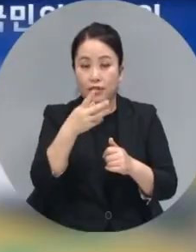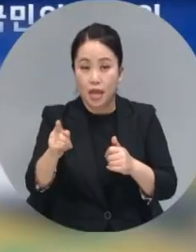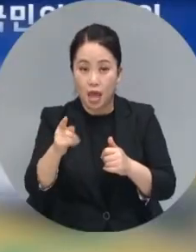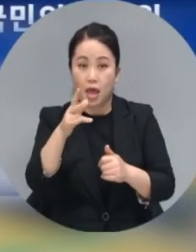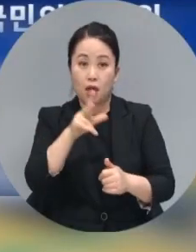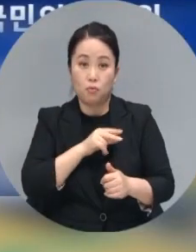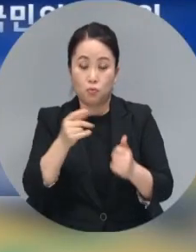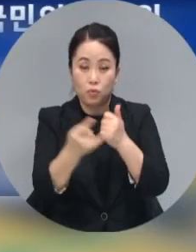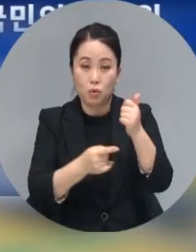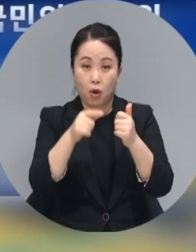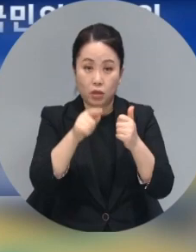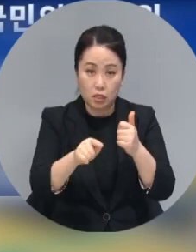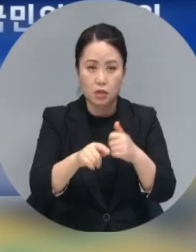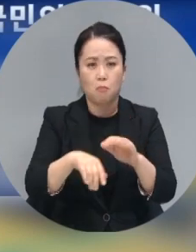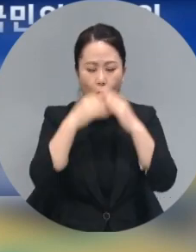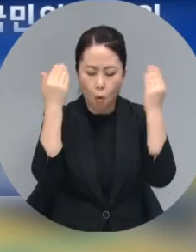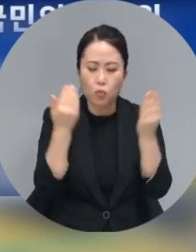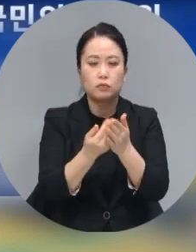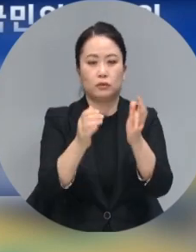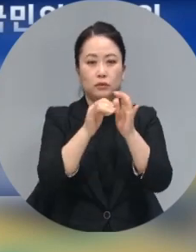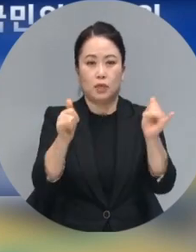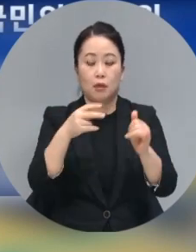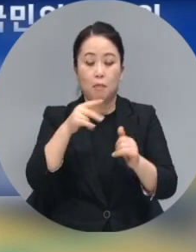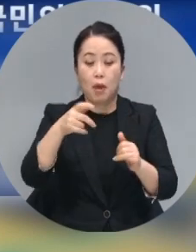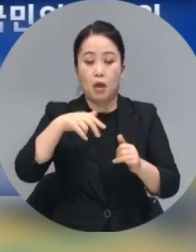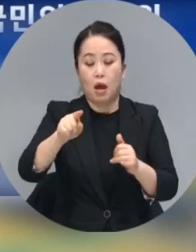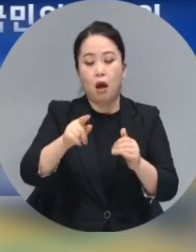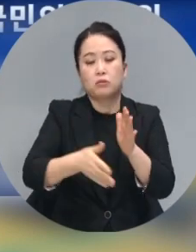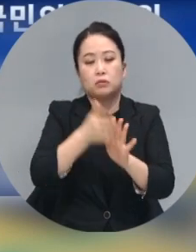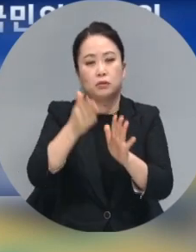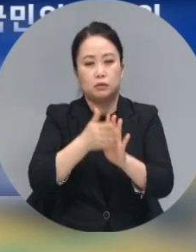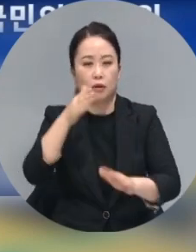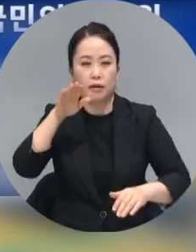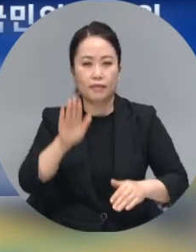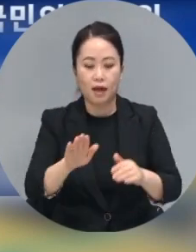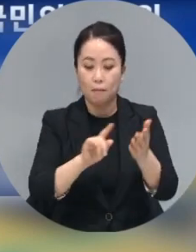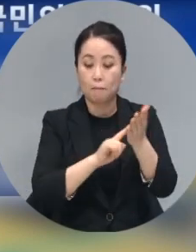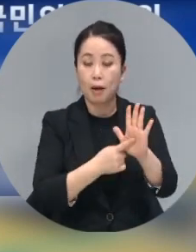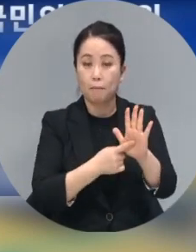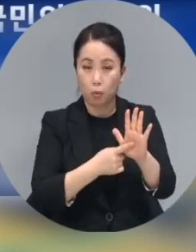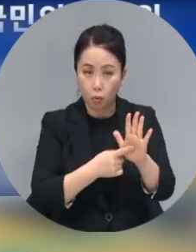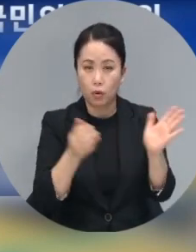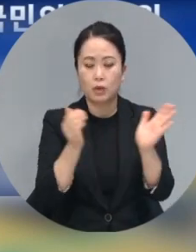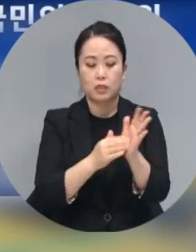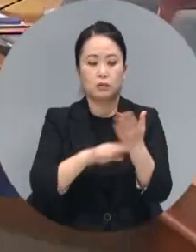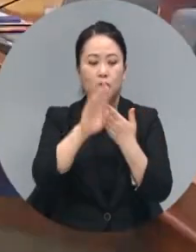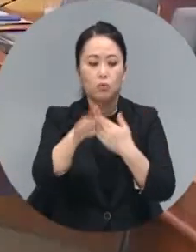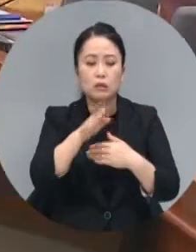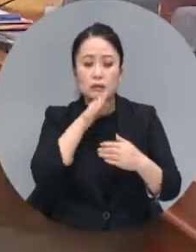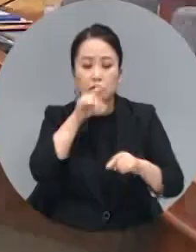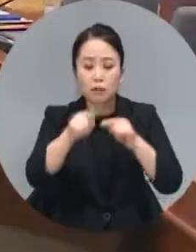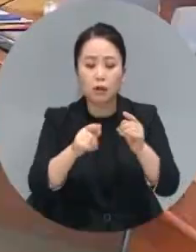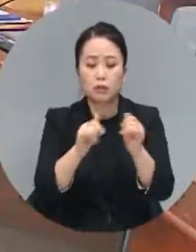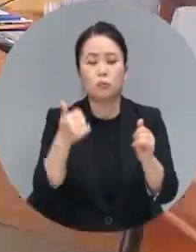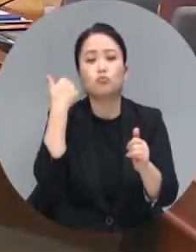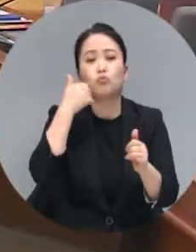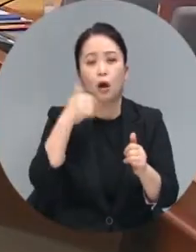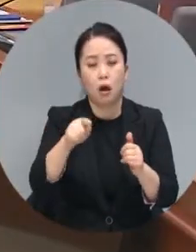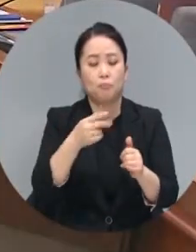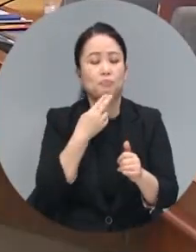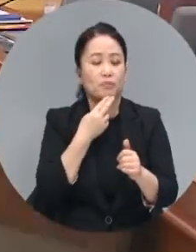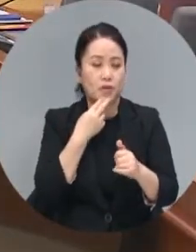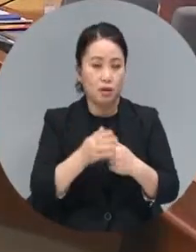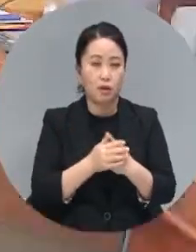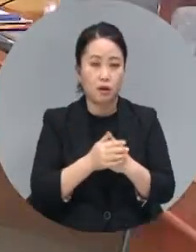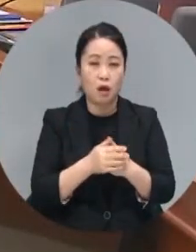다 메가시티를 하겠다고 떵떵 말로만 해놓고 이게 제대로 실천적으로 하는 사람 누가 있었습니까? 없었잖아요. 부울경